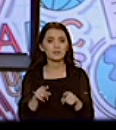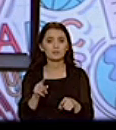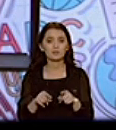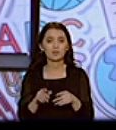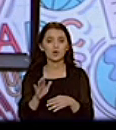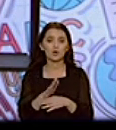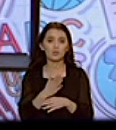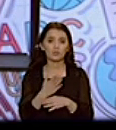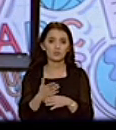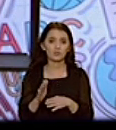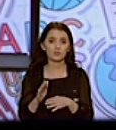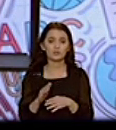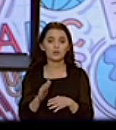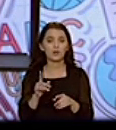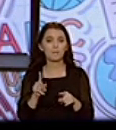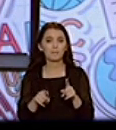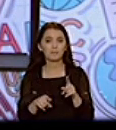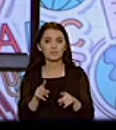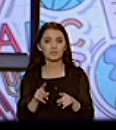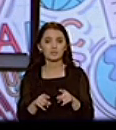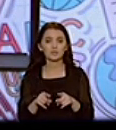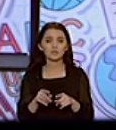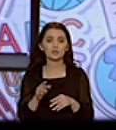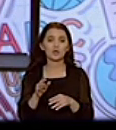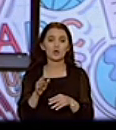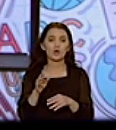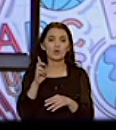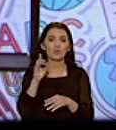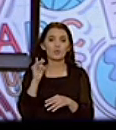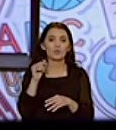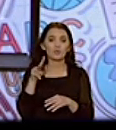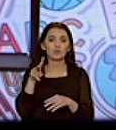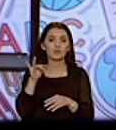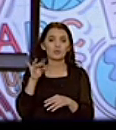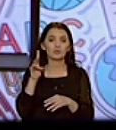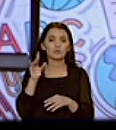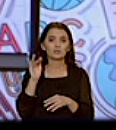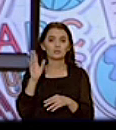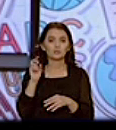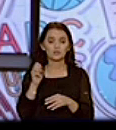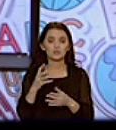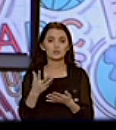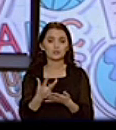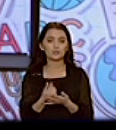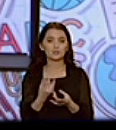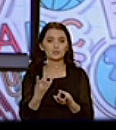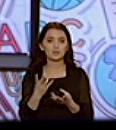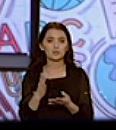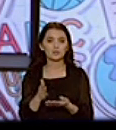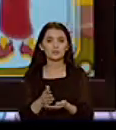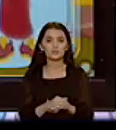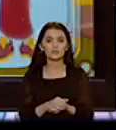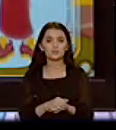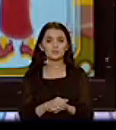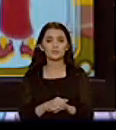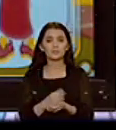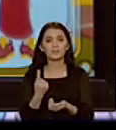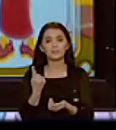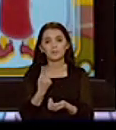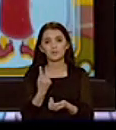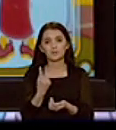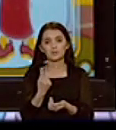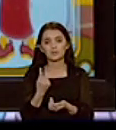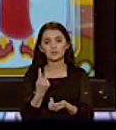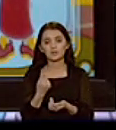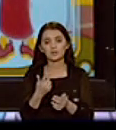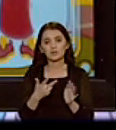birlarda bo'linmani, ba'zi birlarda bo'linuvchi hamda bo'luvchilarni topishimiz kerak bo'ladi. Birinchisida